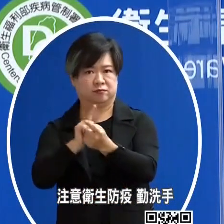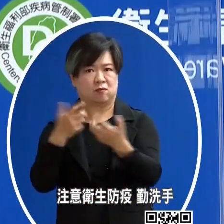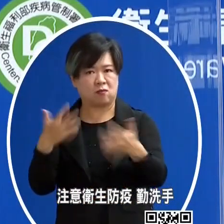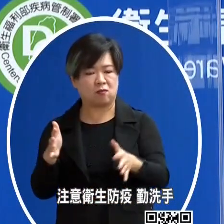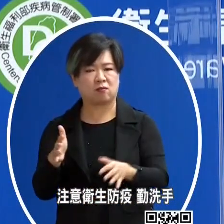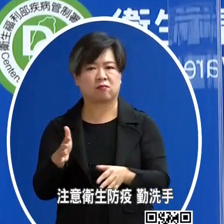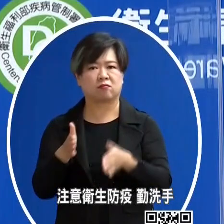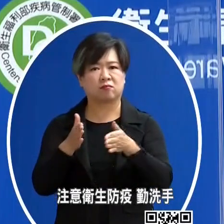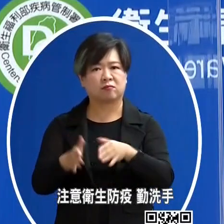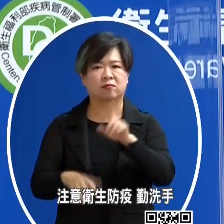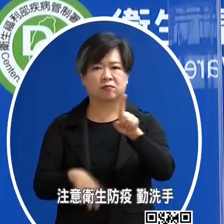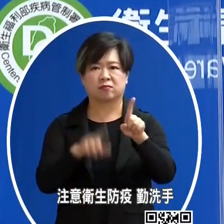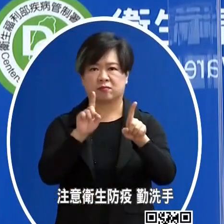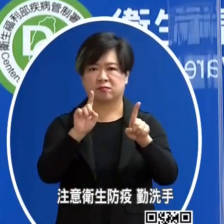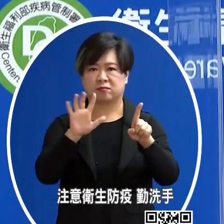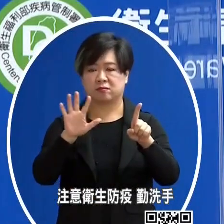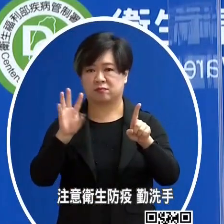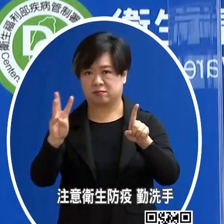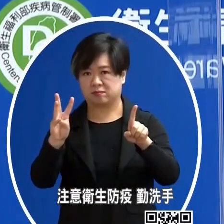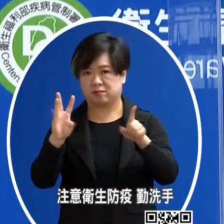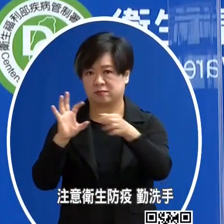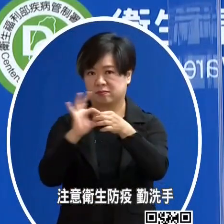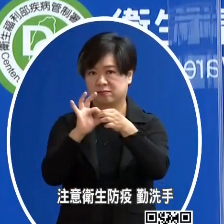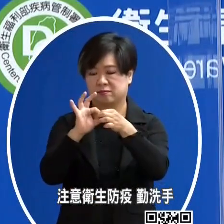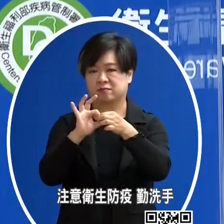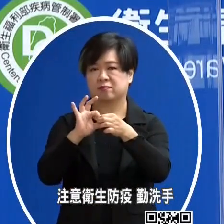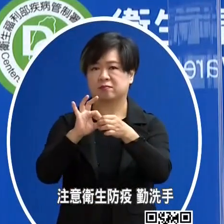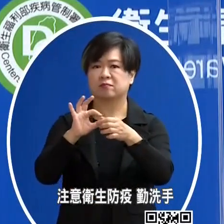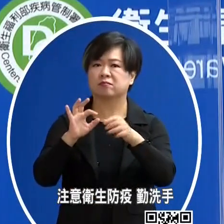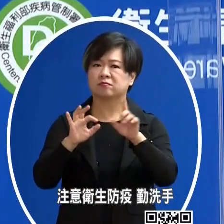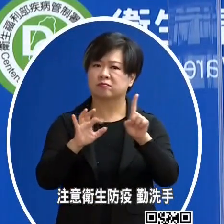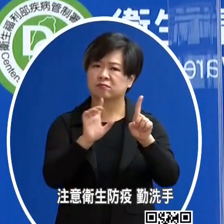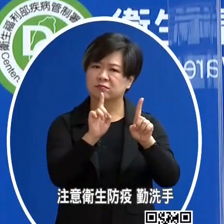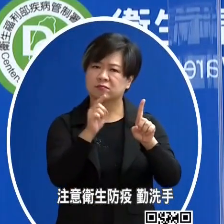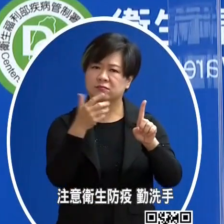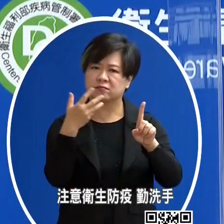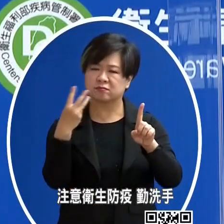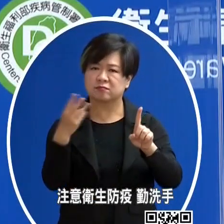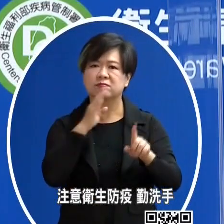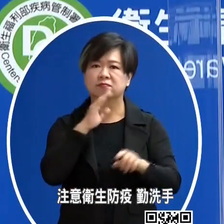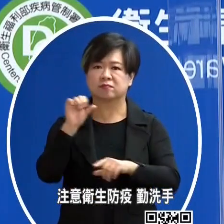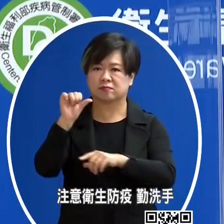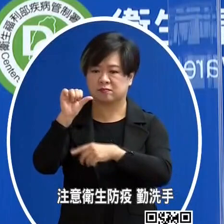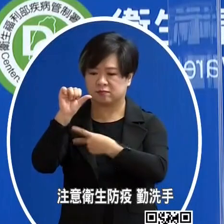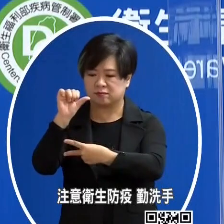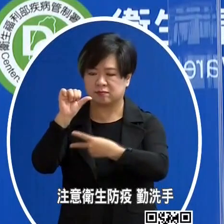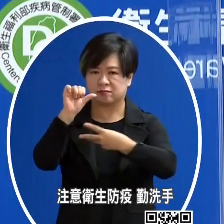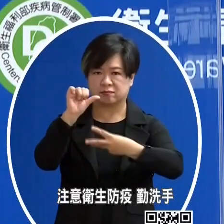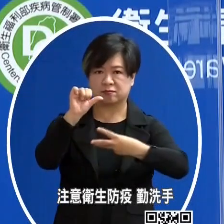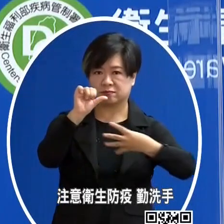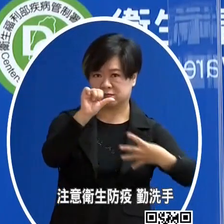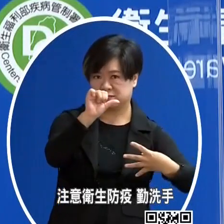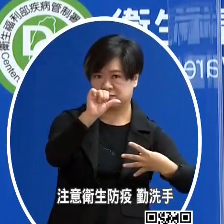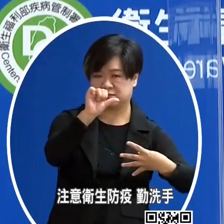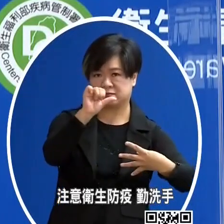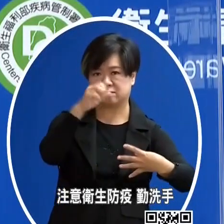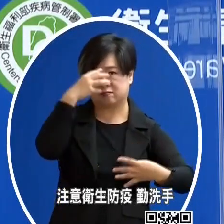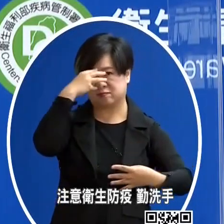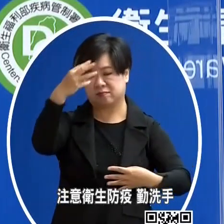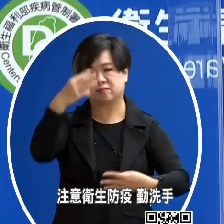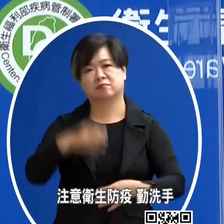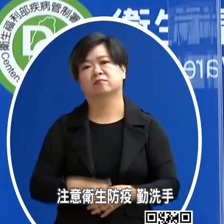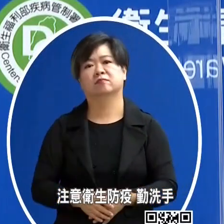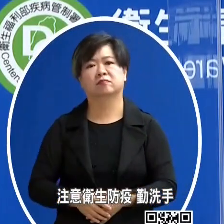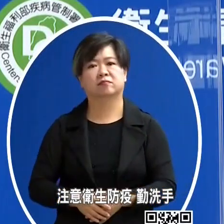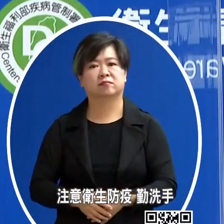可能是针对1153相对的接触，那1183在5月2号5月3号5月4号、都有